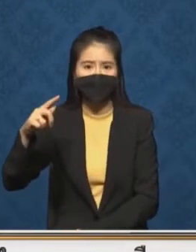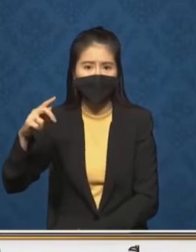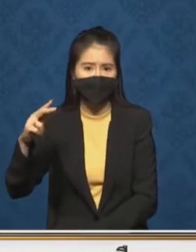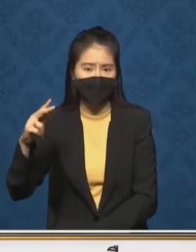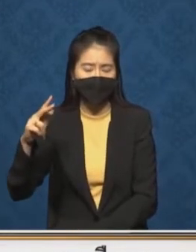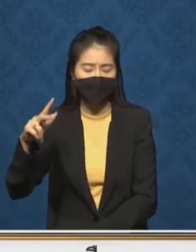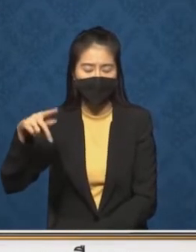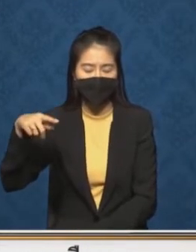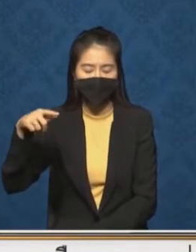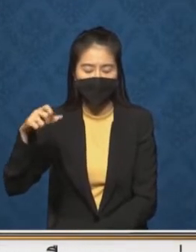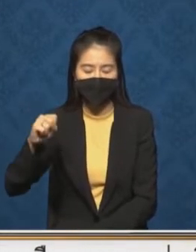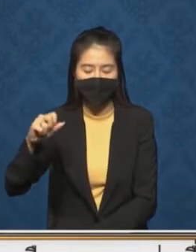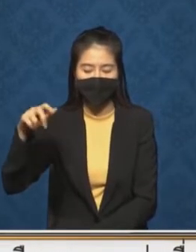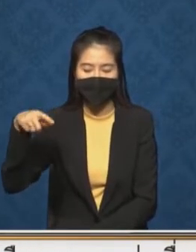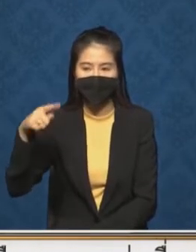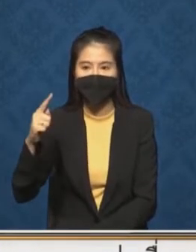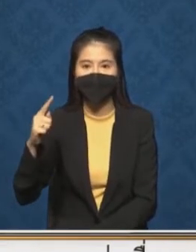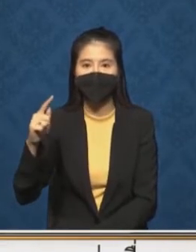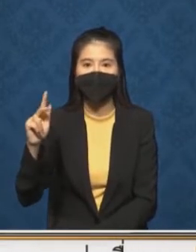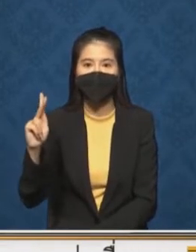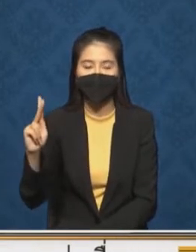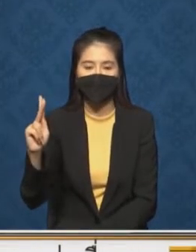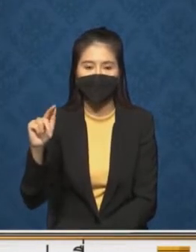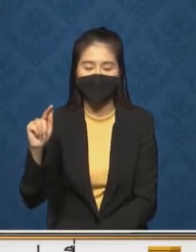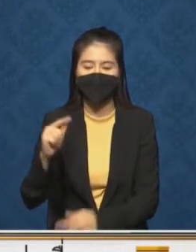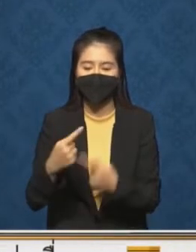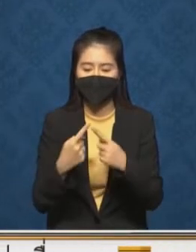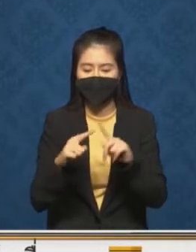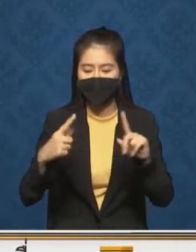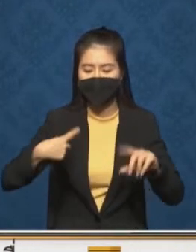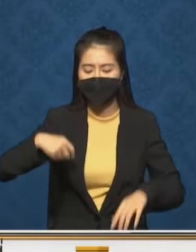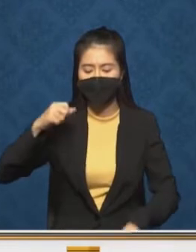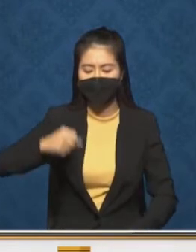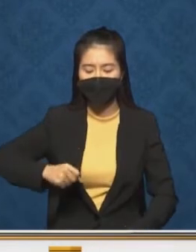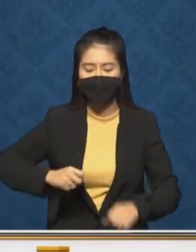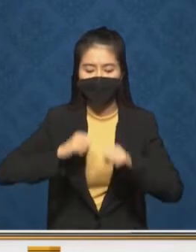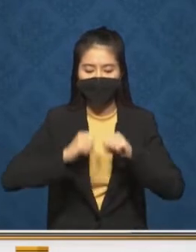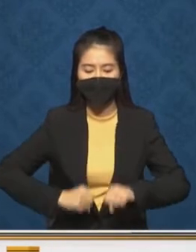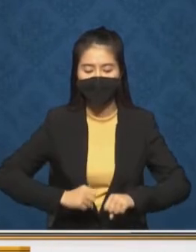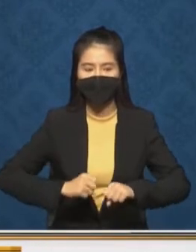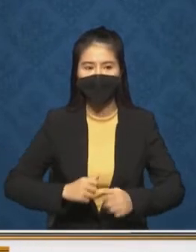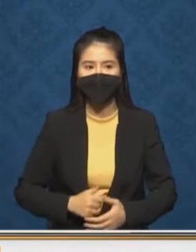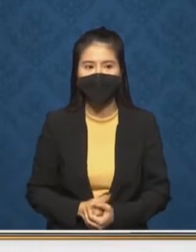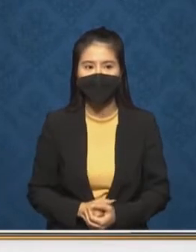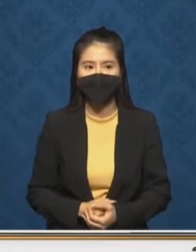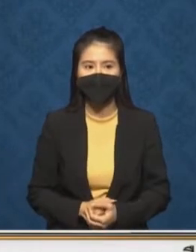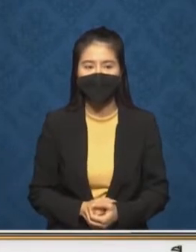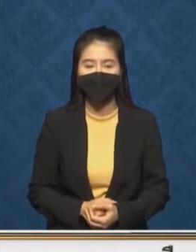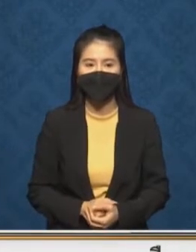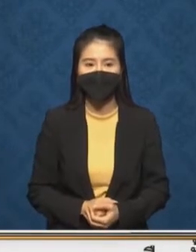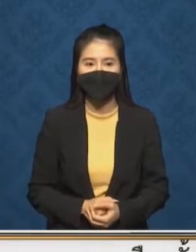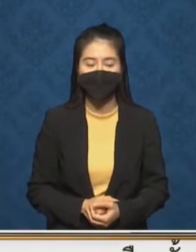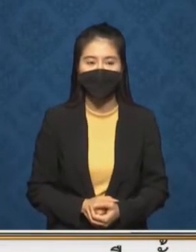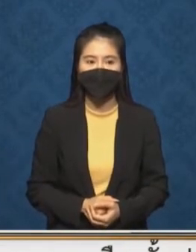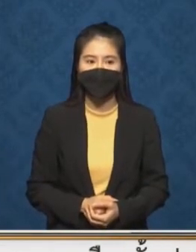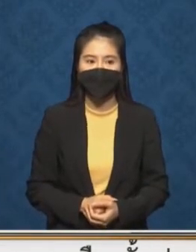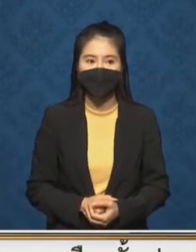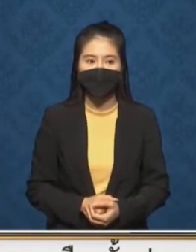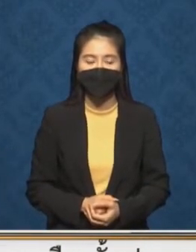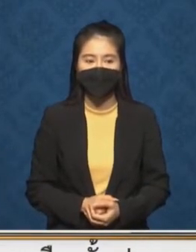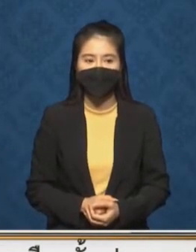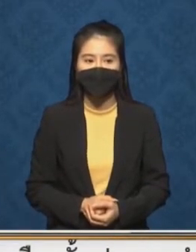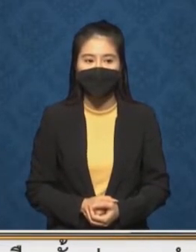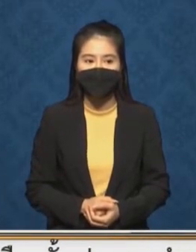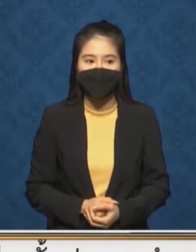แต่พ่ไปถงศาทครัทประทานนี่คอประเดนทผมอยากจะหบยกข้มาสท้ษใหเหนเลยนะฮะเพร เพเช้าผมเริได้รบ Alexandriaารองเร็นอีก